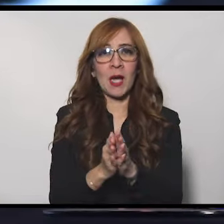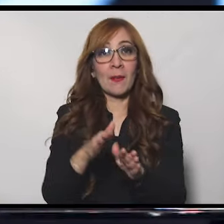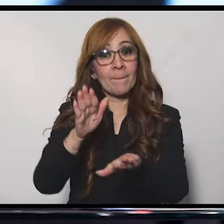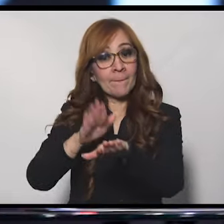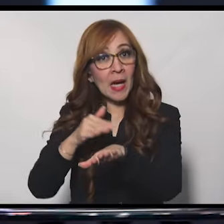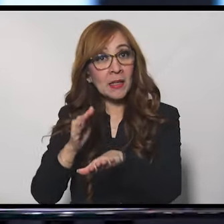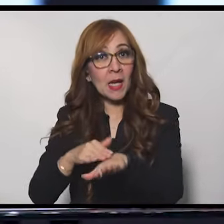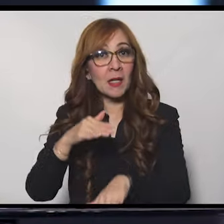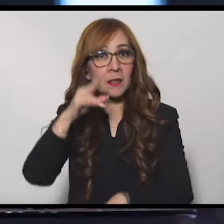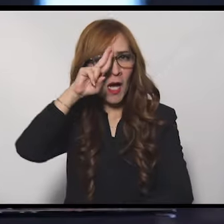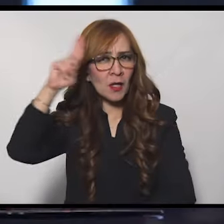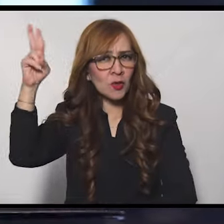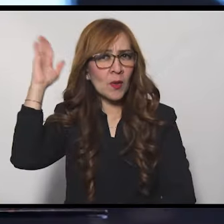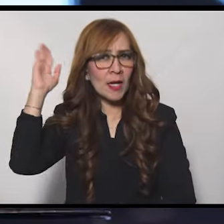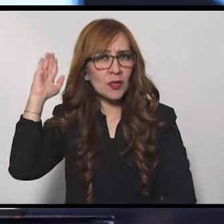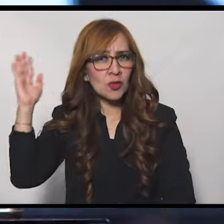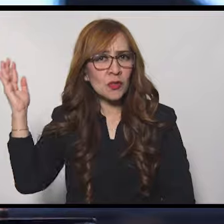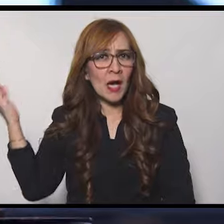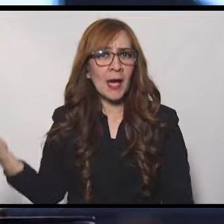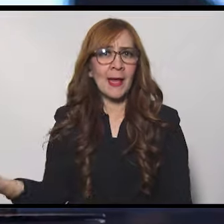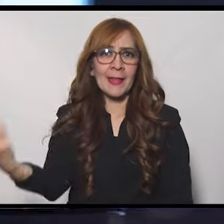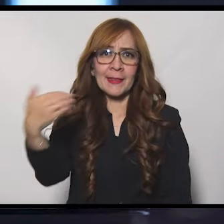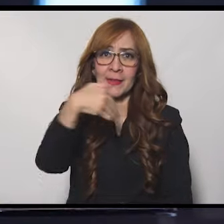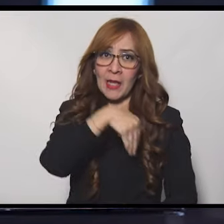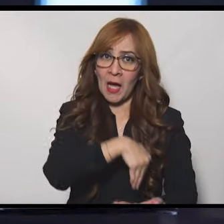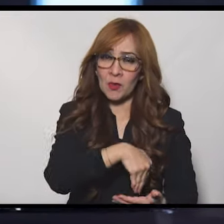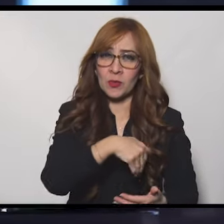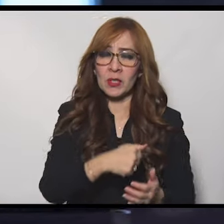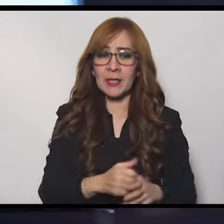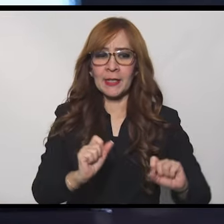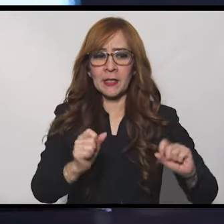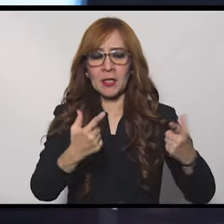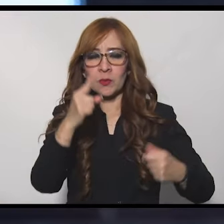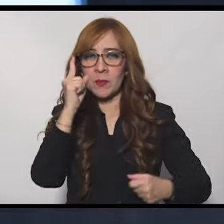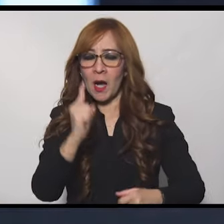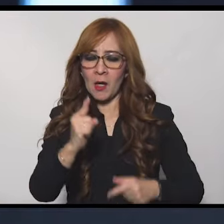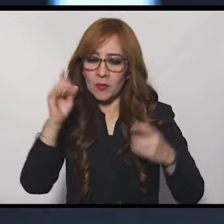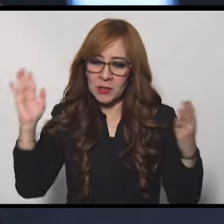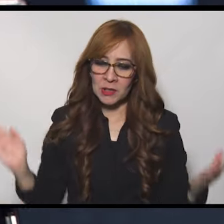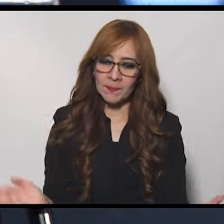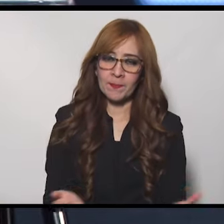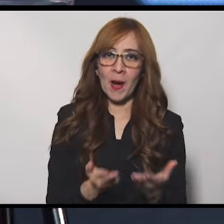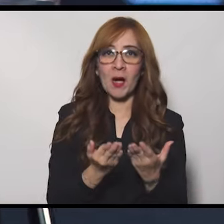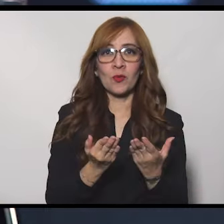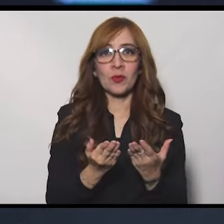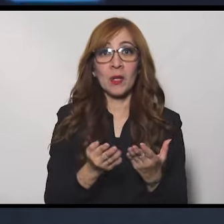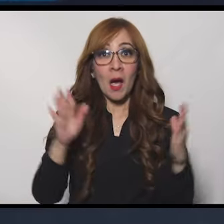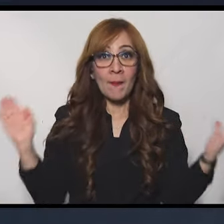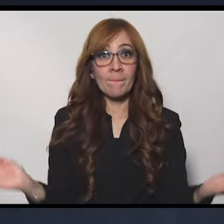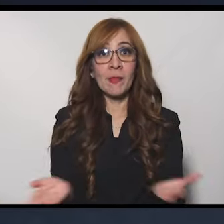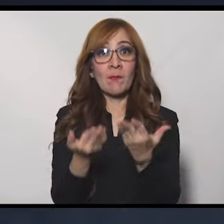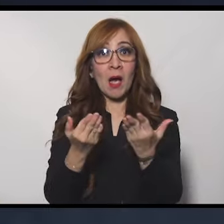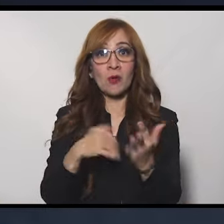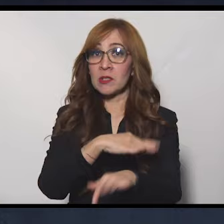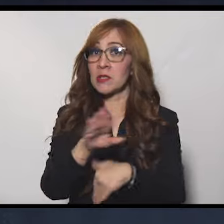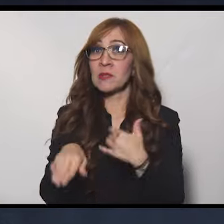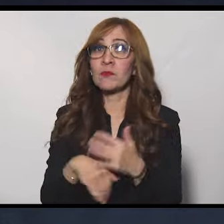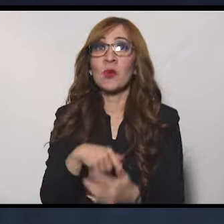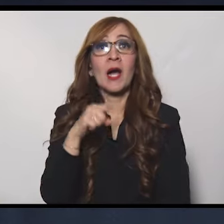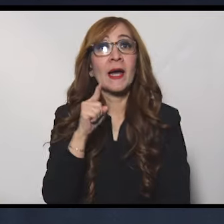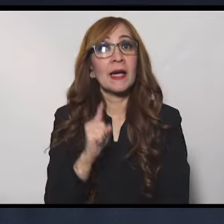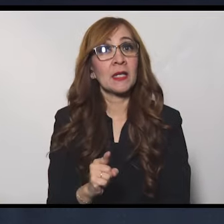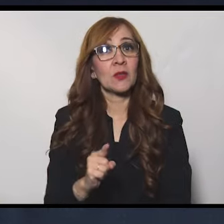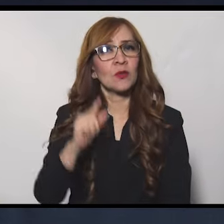panggilan yang sudah Tuhan taruh dalam kehidupan kita itu juga perlu dibangun. Dan membangun itu semuanya